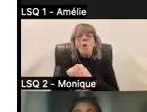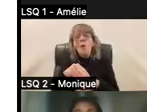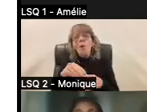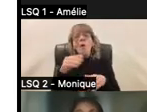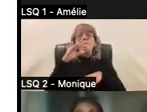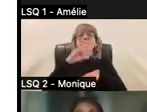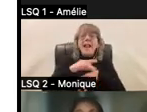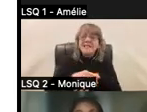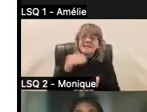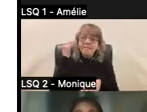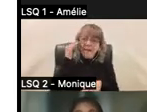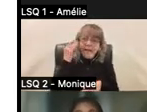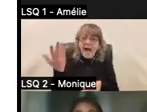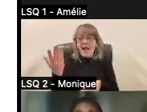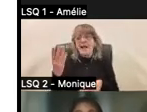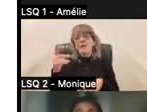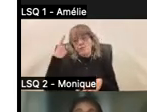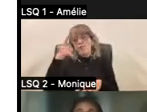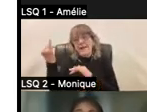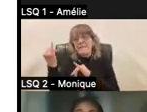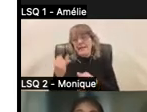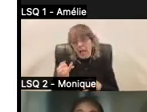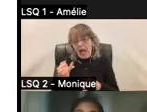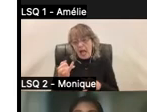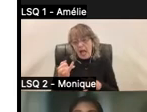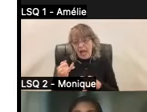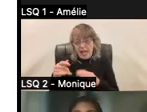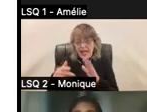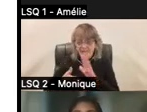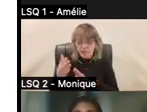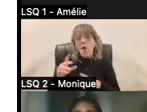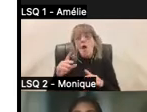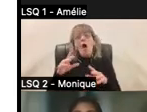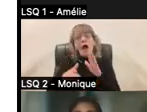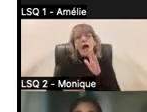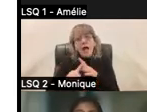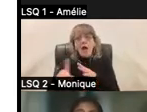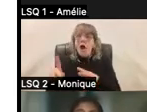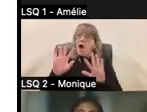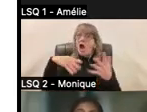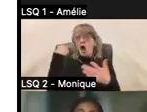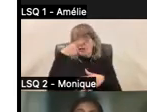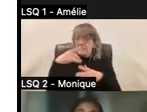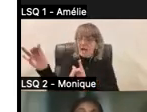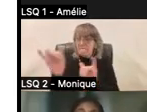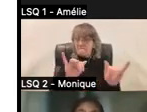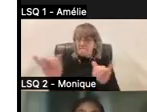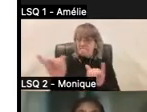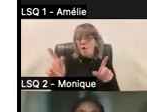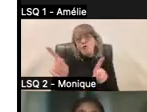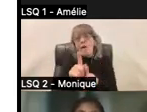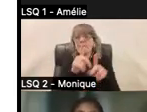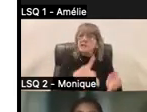maladies mentales des immigrants et des réfugiés sont inférieurs ou semblables à ceux de la population née au